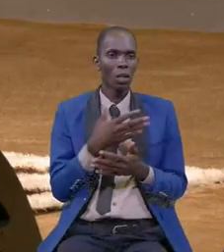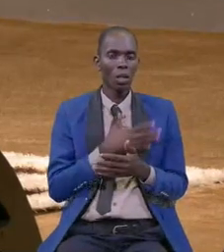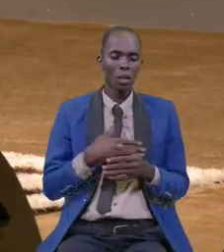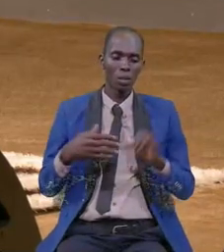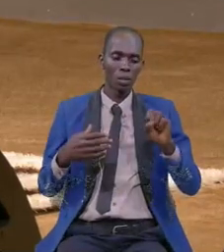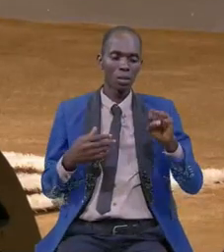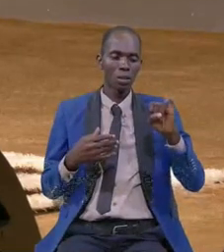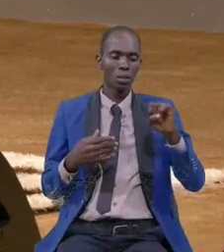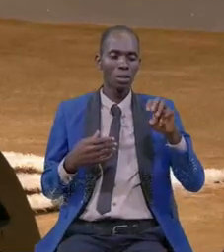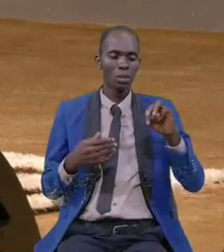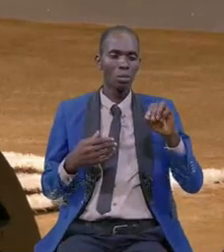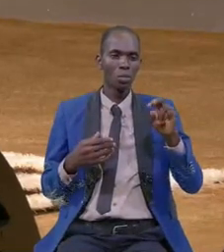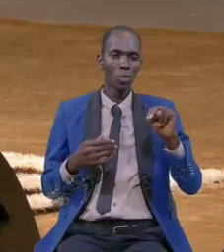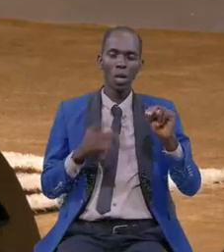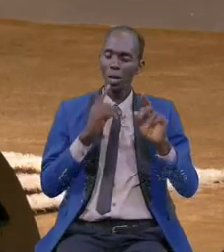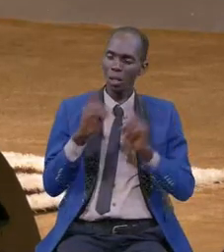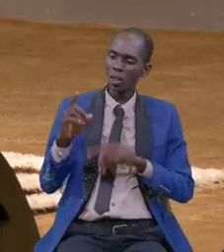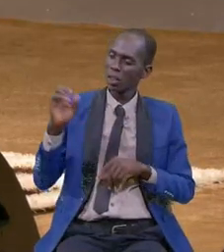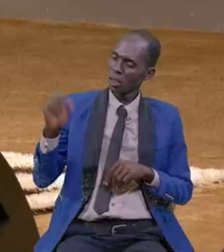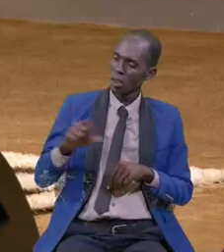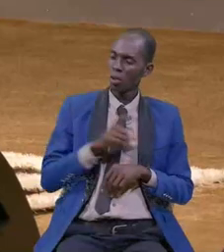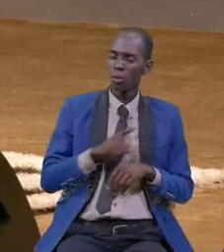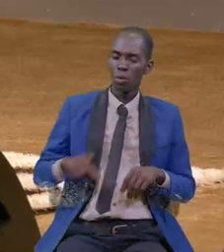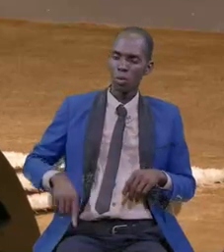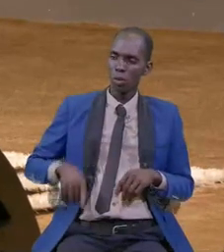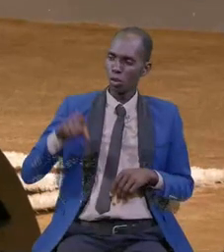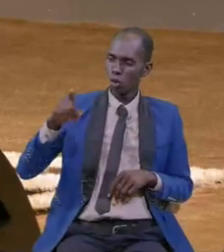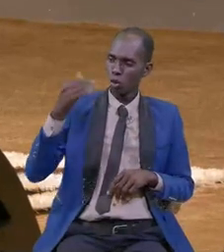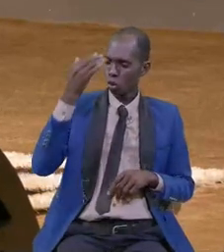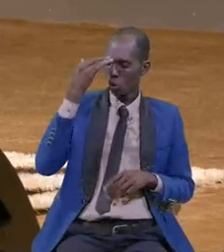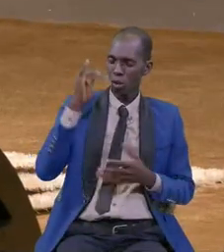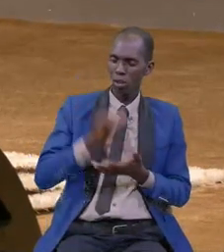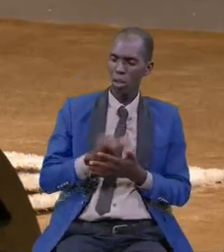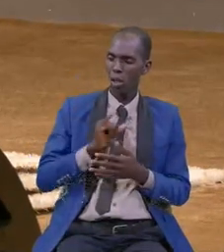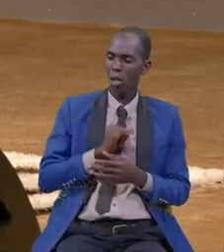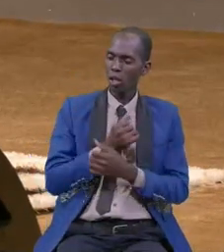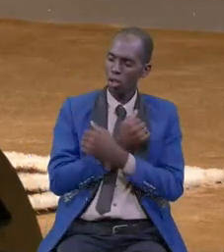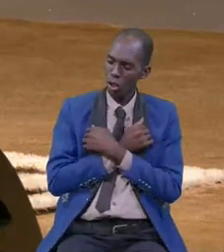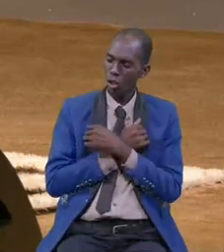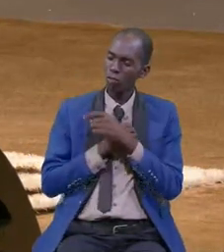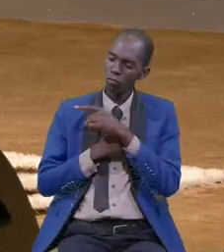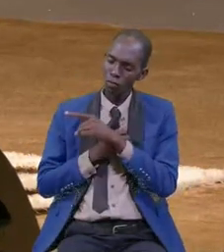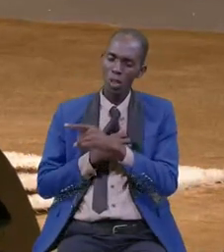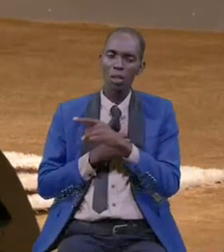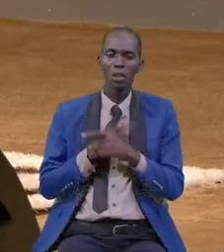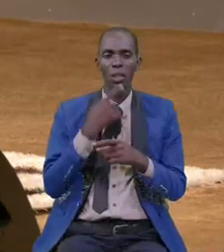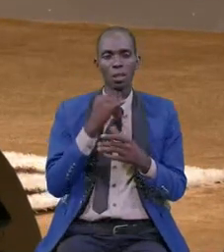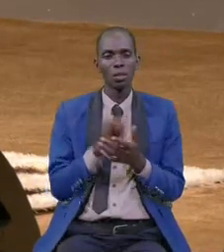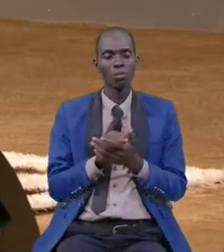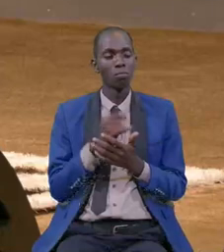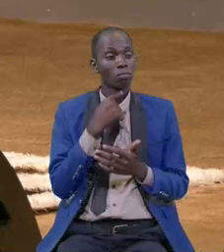je t'aime Jésus lui dit pè